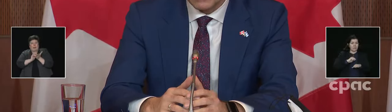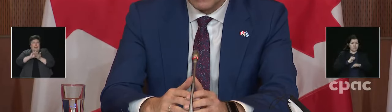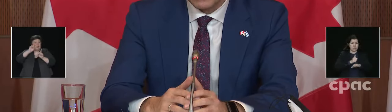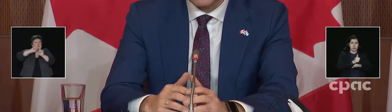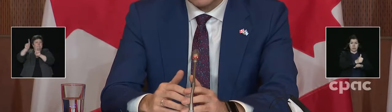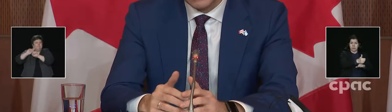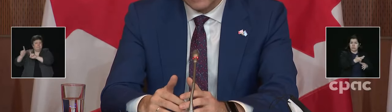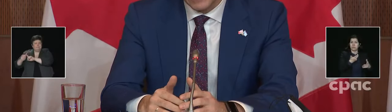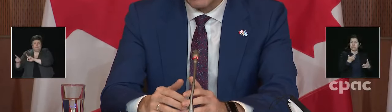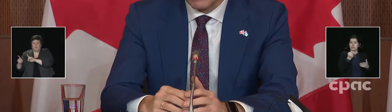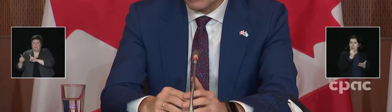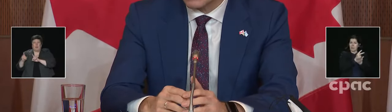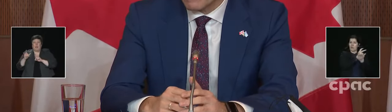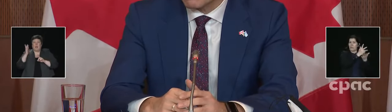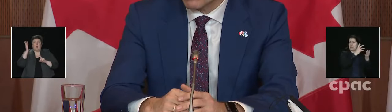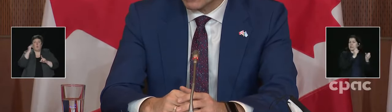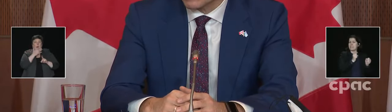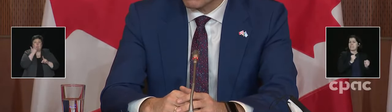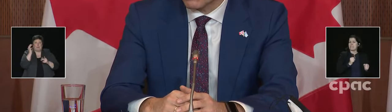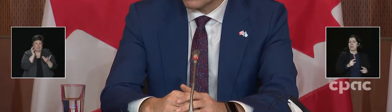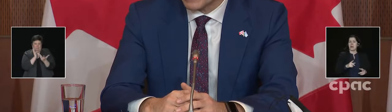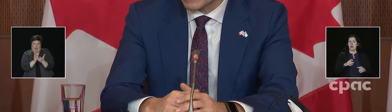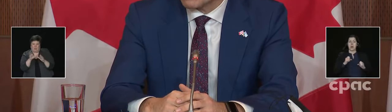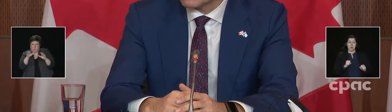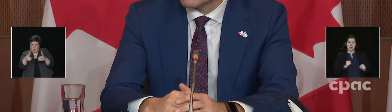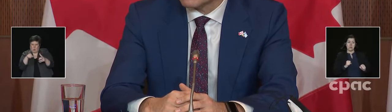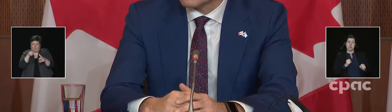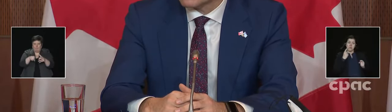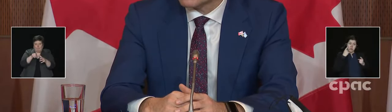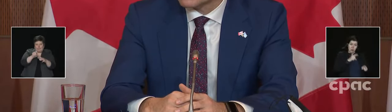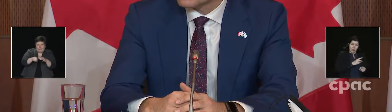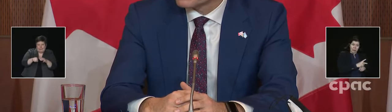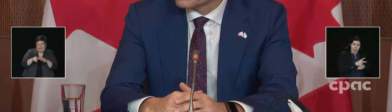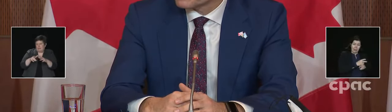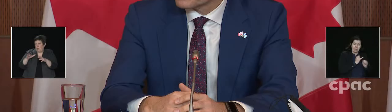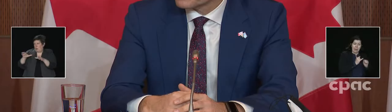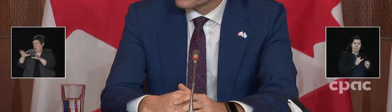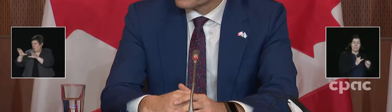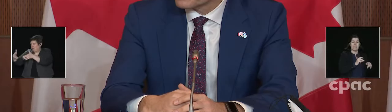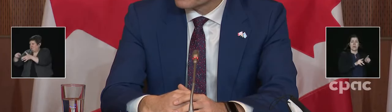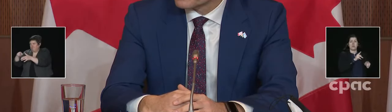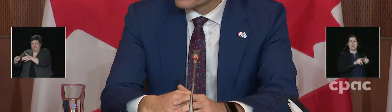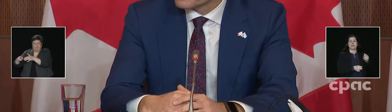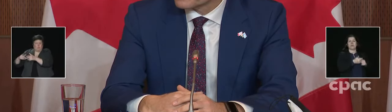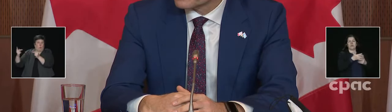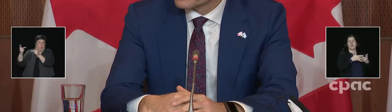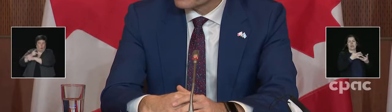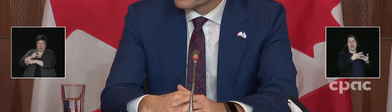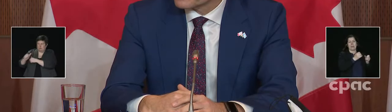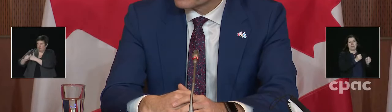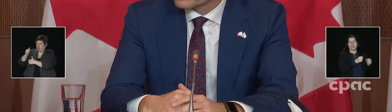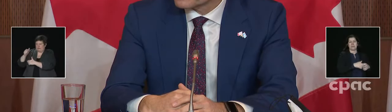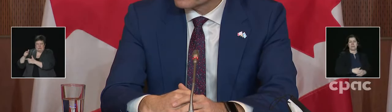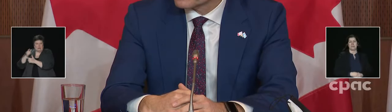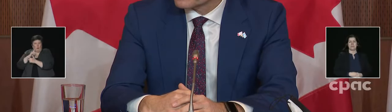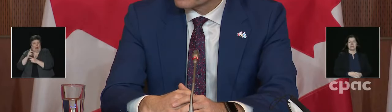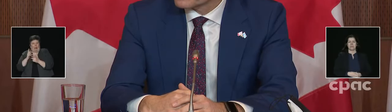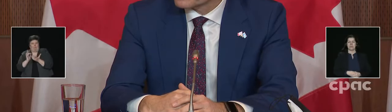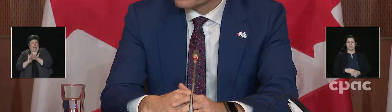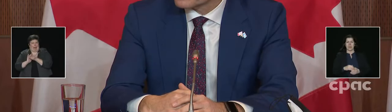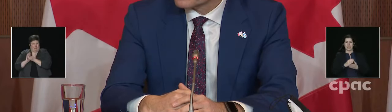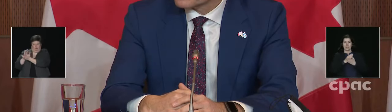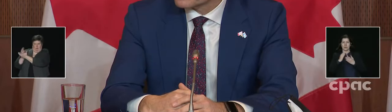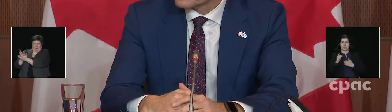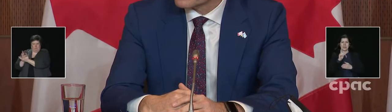ou traiter différemment les mêmes populations plus vulnérables. Quand espérez-vous voir peut-être un effet